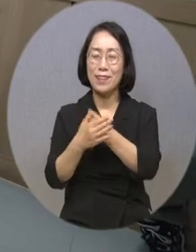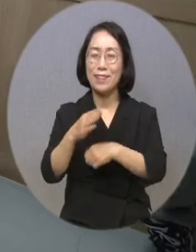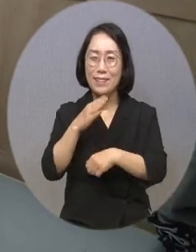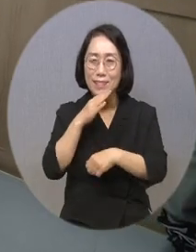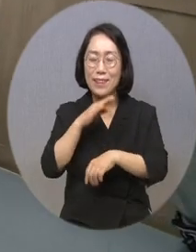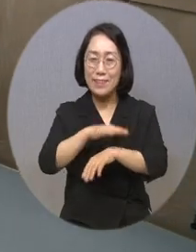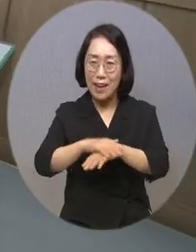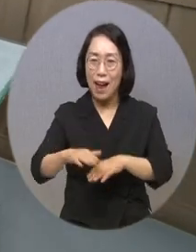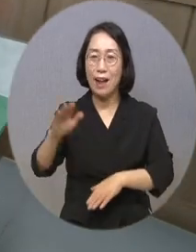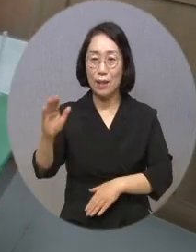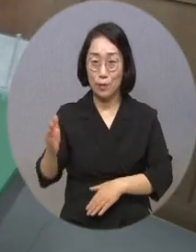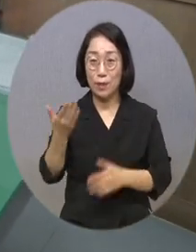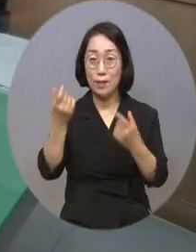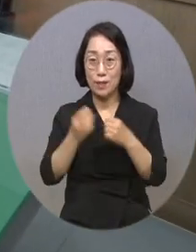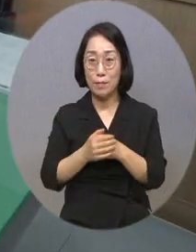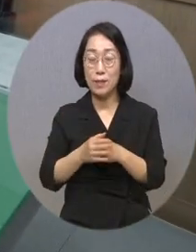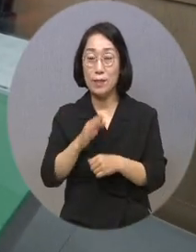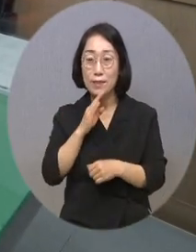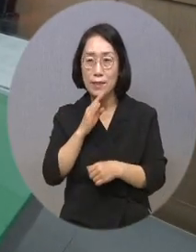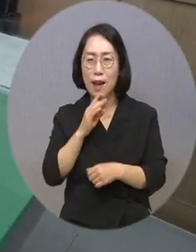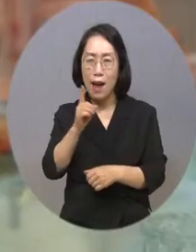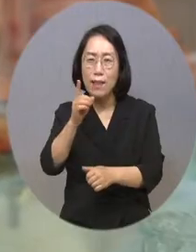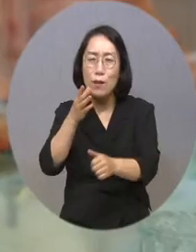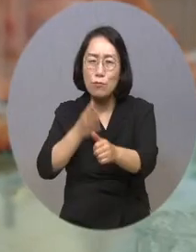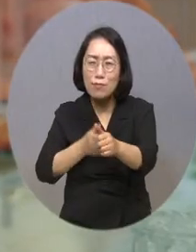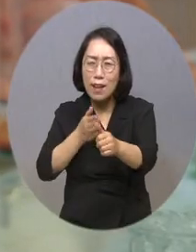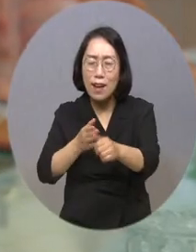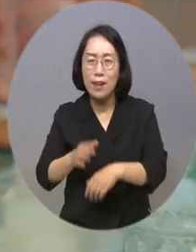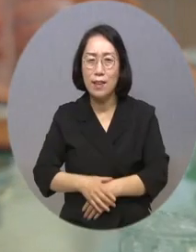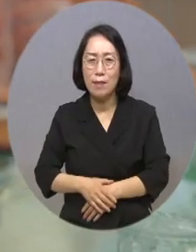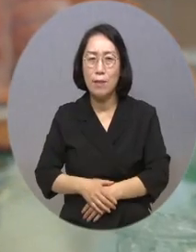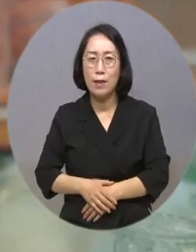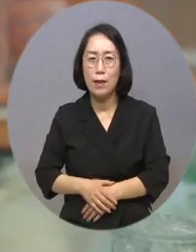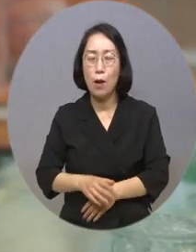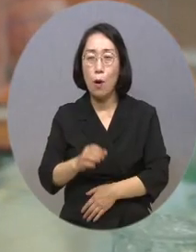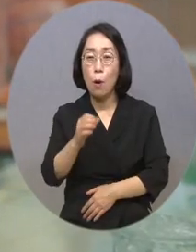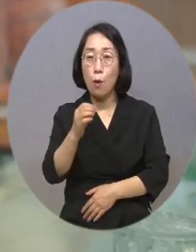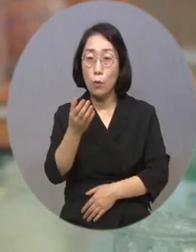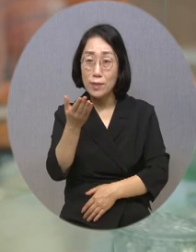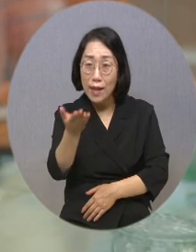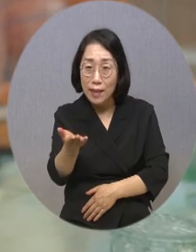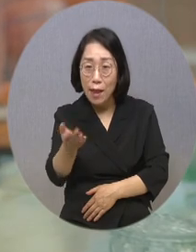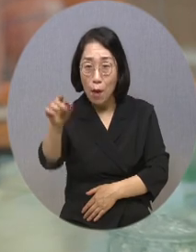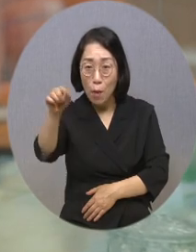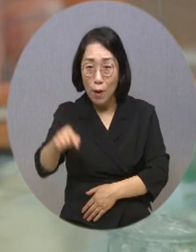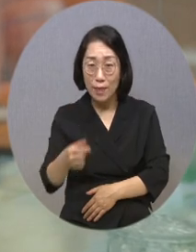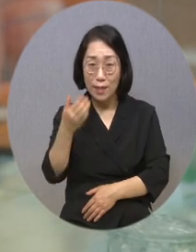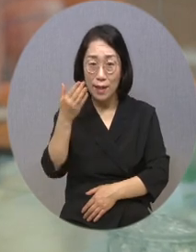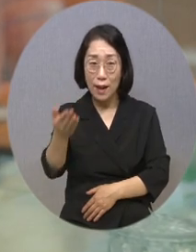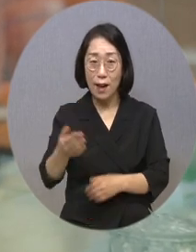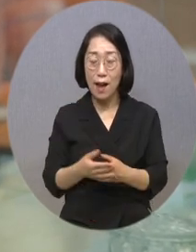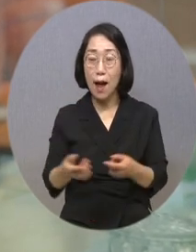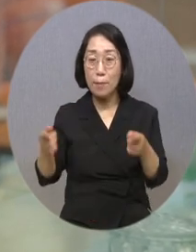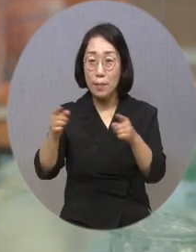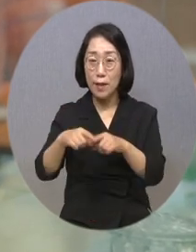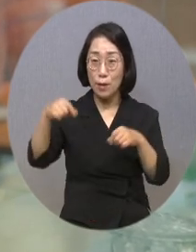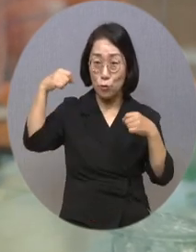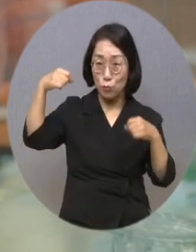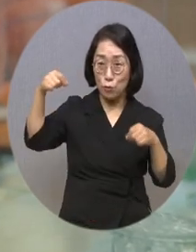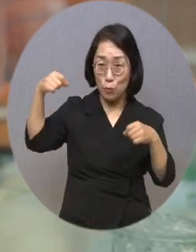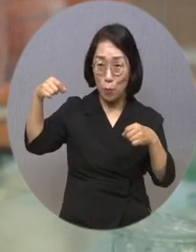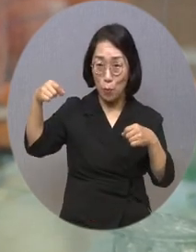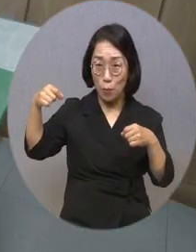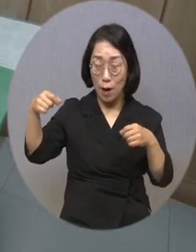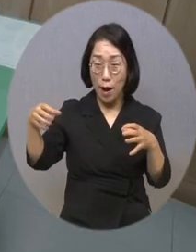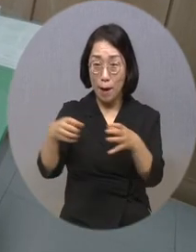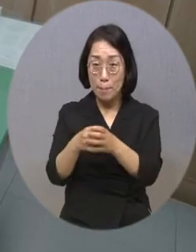될 것 같습니다. 또 정말 염치 없는 부탁이지만 캠페인송 오산에 왔는 거라는 노래가 있는데 혹시 부모님께서 같이 저희 율동 한 번만 이렇게 간단하게 해주실